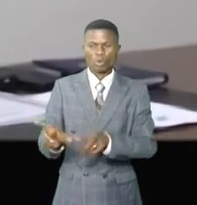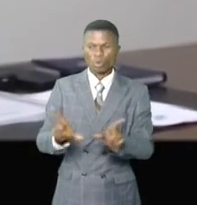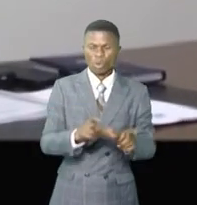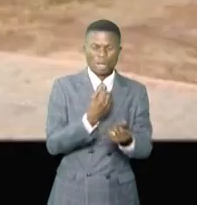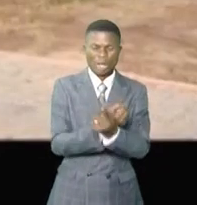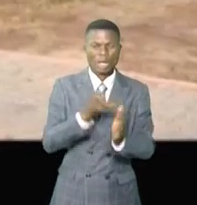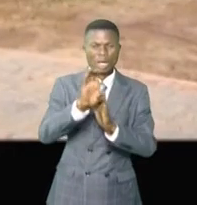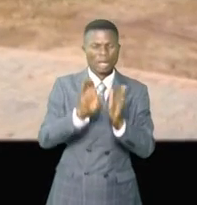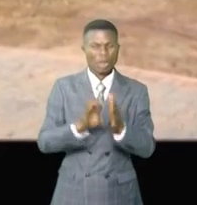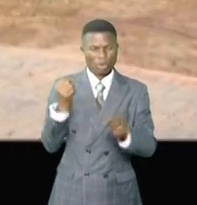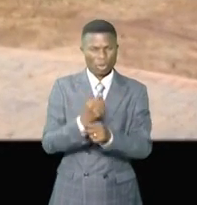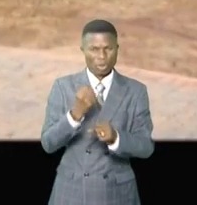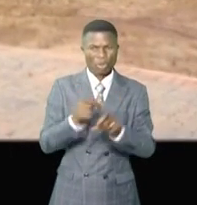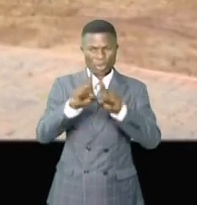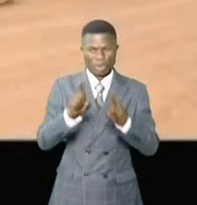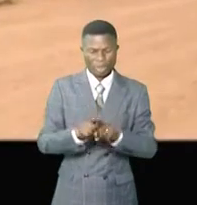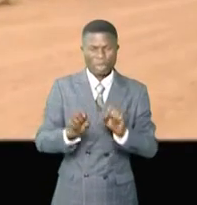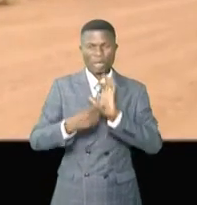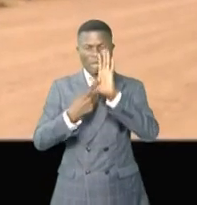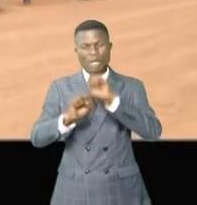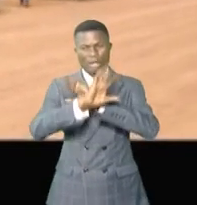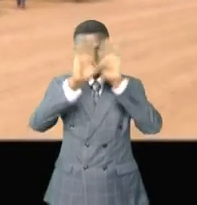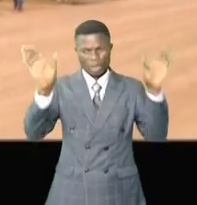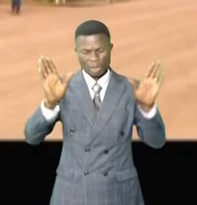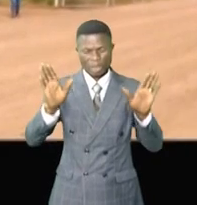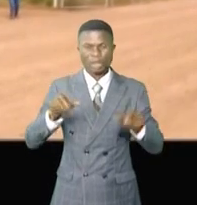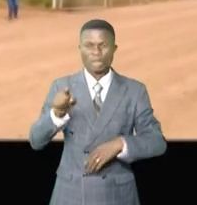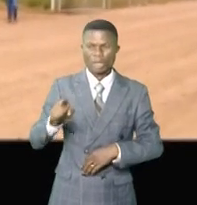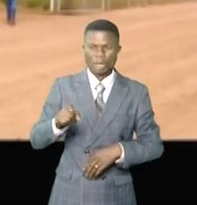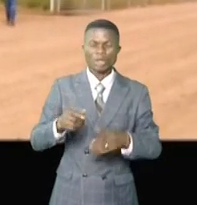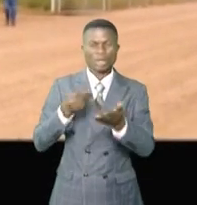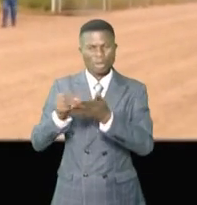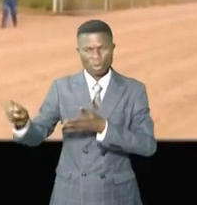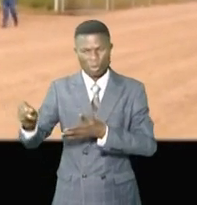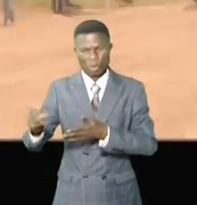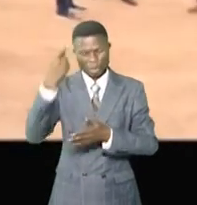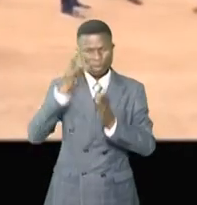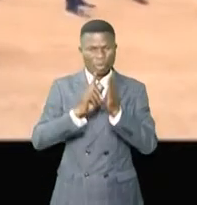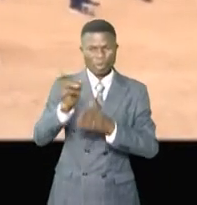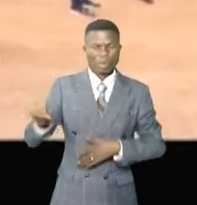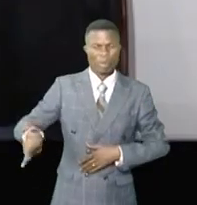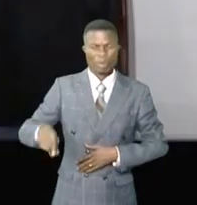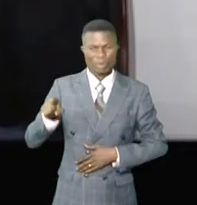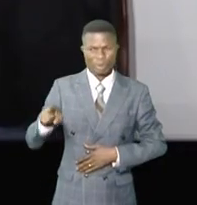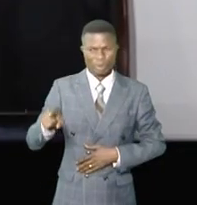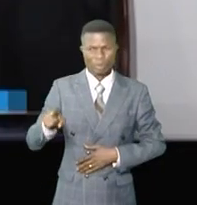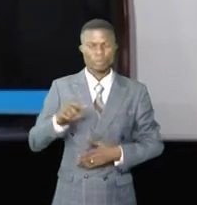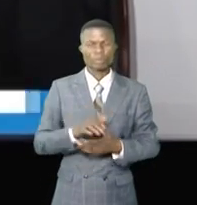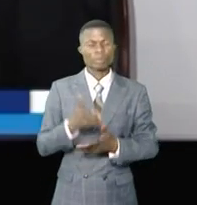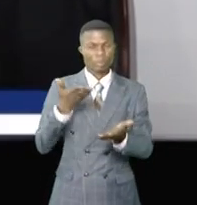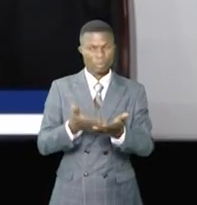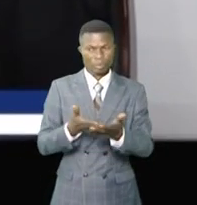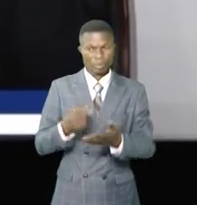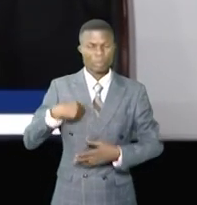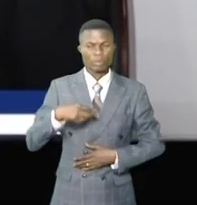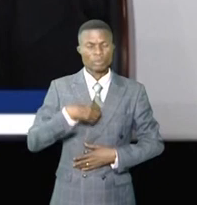respectant les conditions de travail et une transparence dans la vente et l'achat pour le développement de la province. Au moins là, nous avons